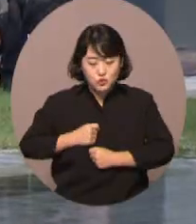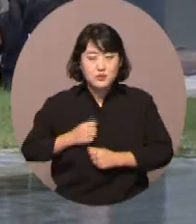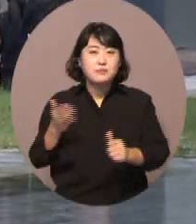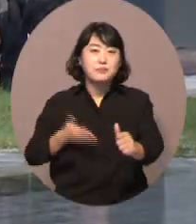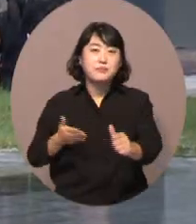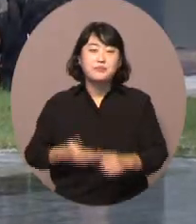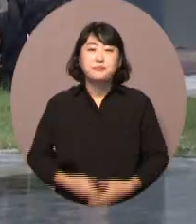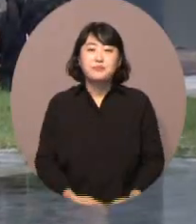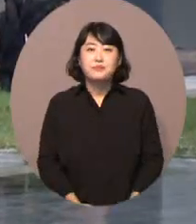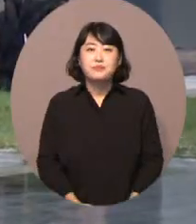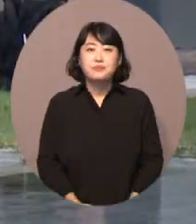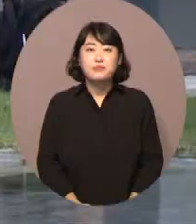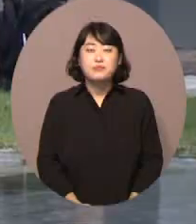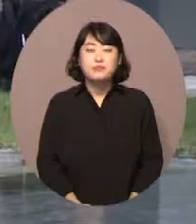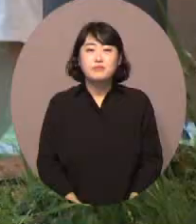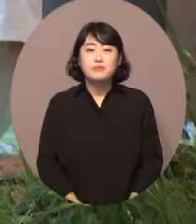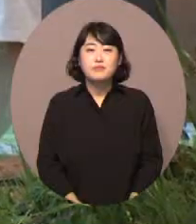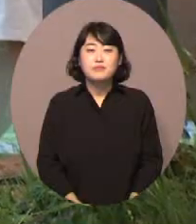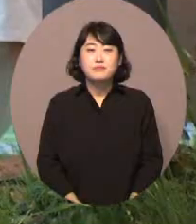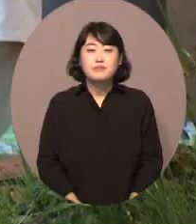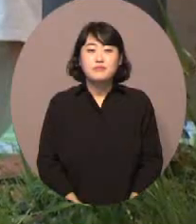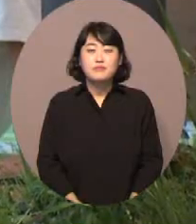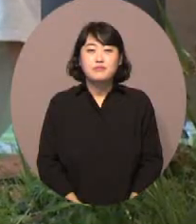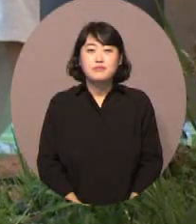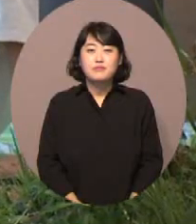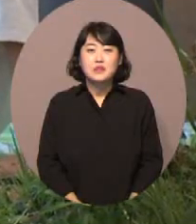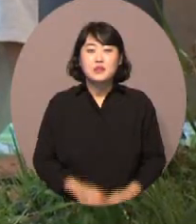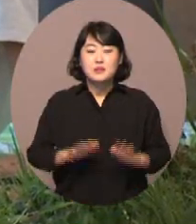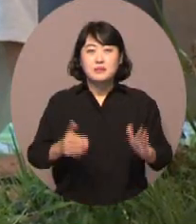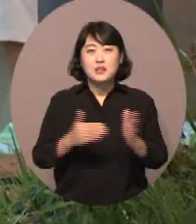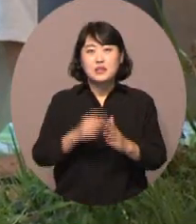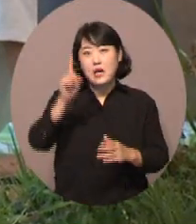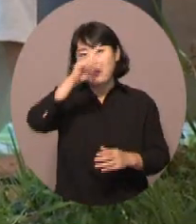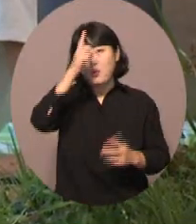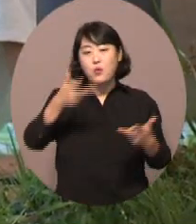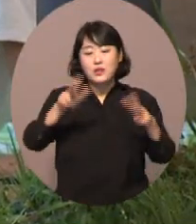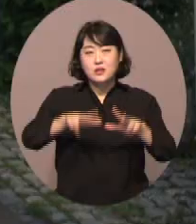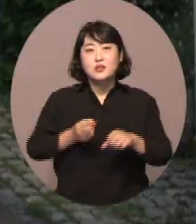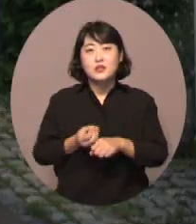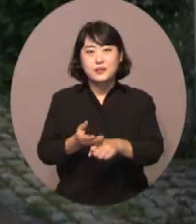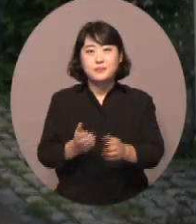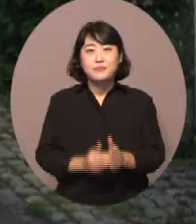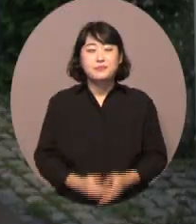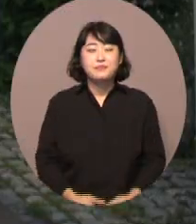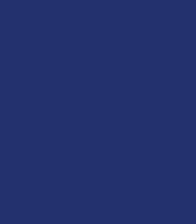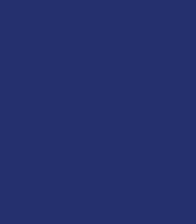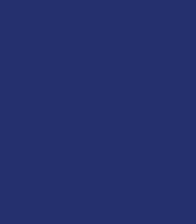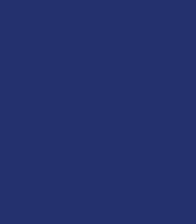유의하셔야겠습니다. 지금까지 대전 엑스포 과학공원에서 MBC 뉴스 김성국입니다.